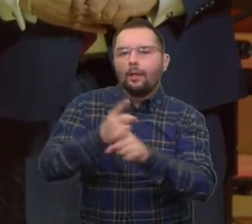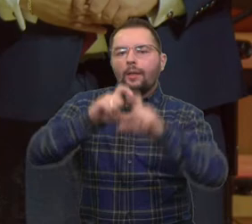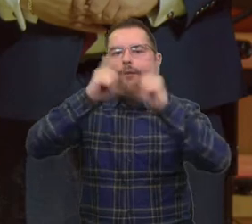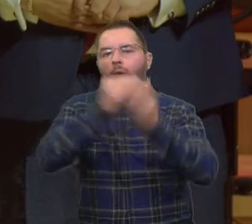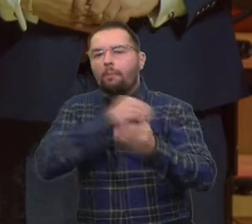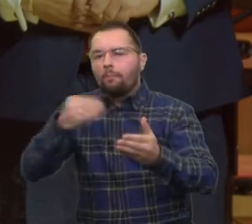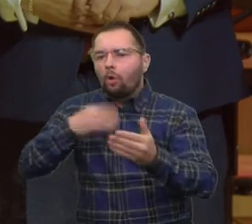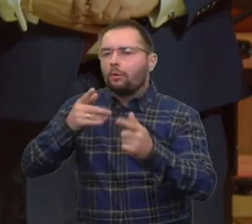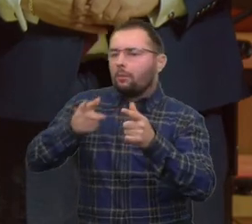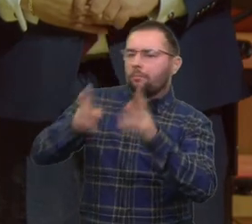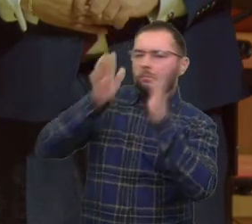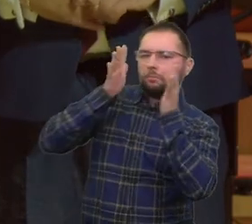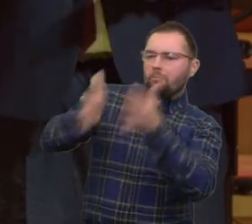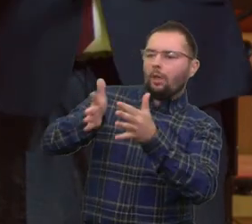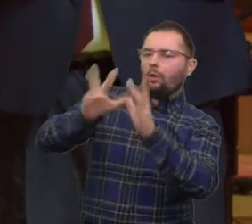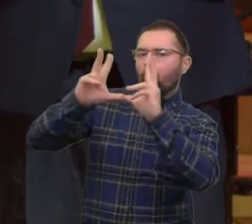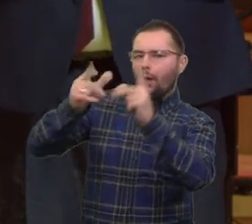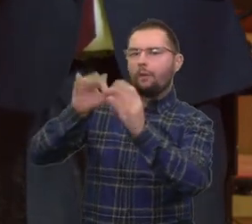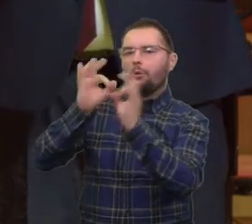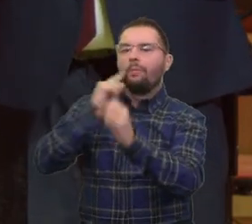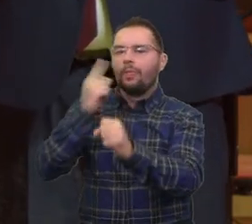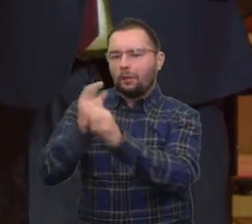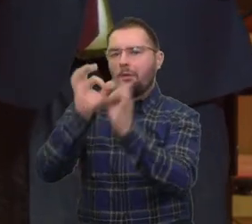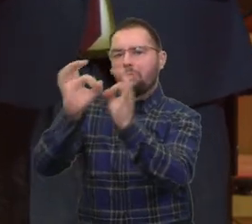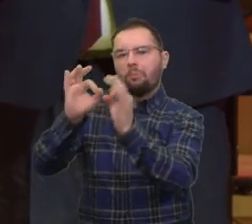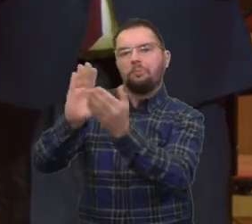dziękujemy. Ale szanowni państwo, w imieniu wszystkich...